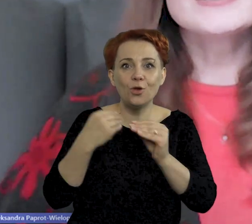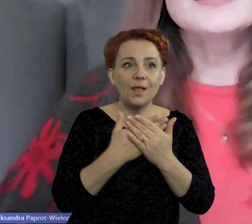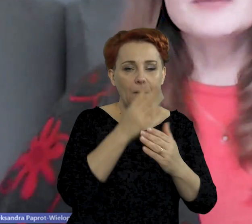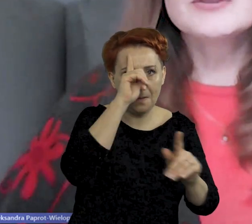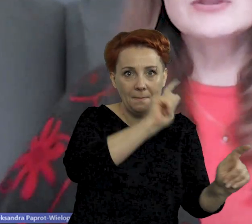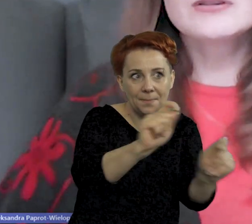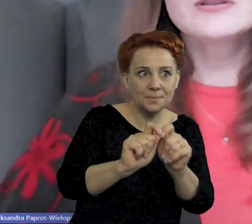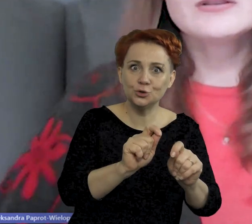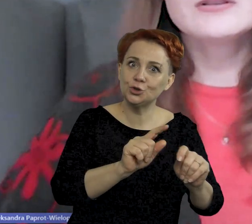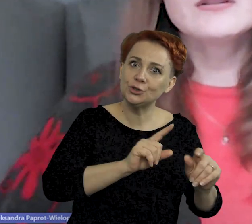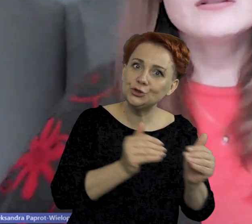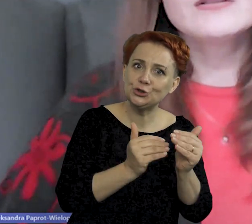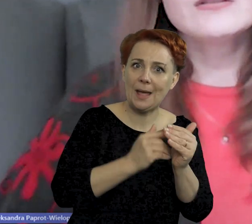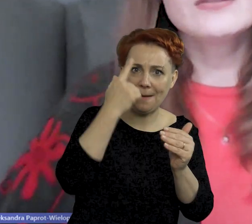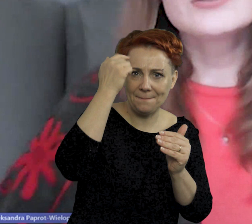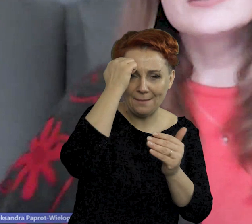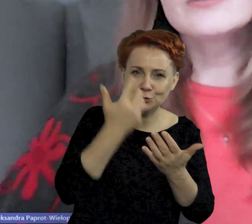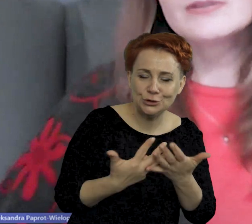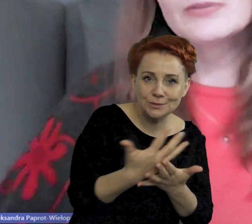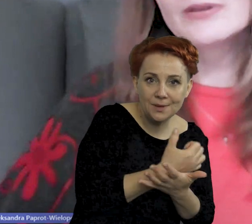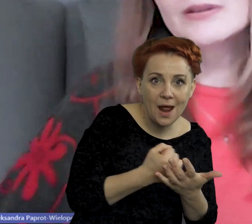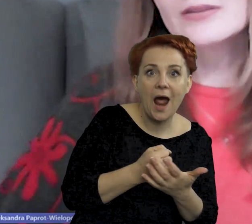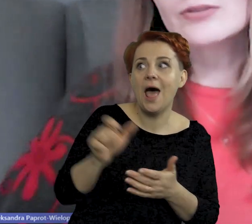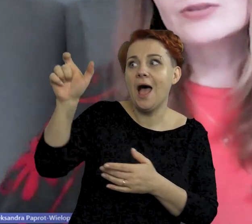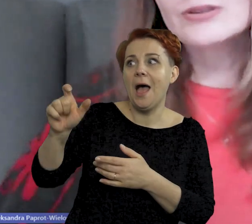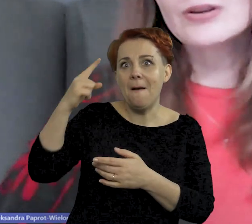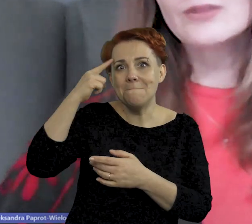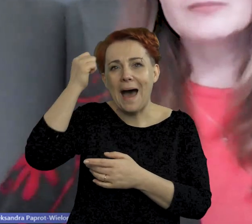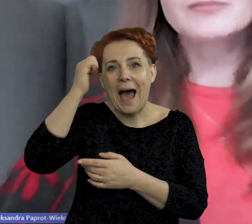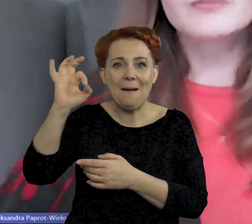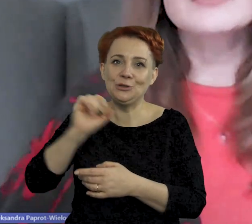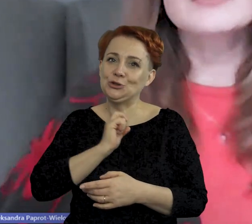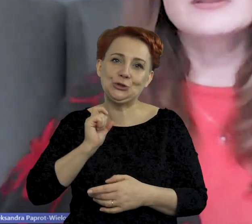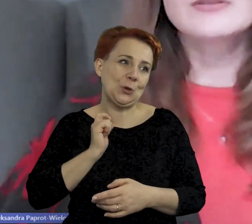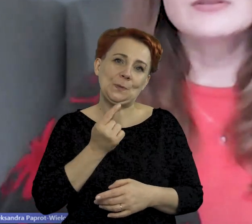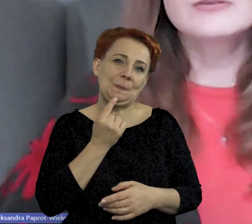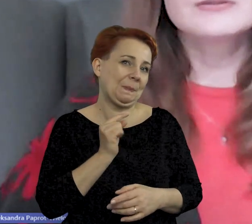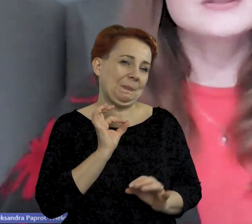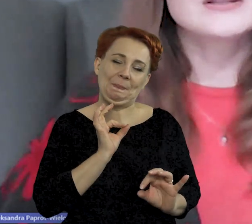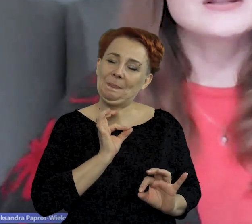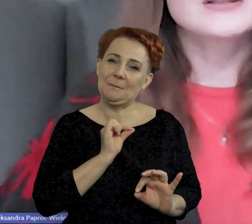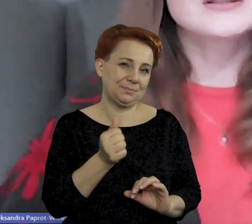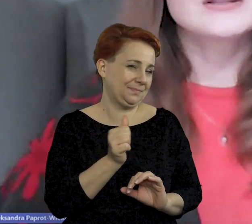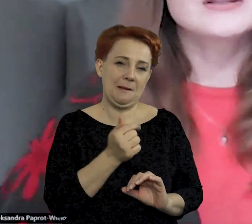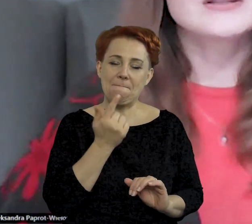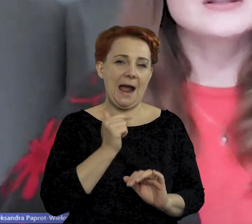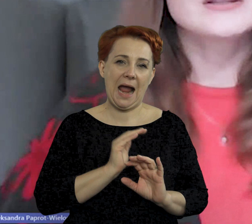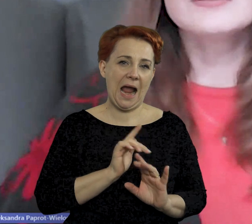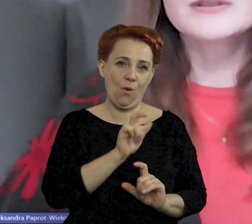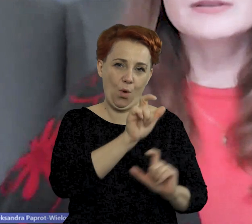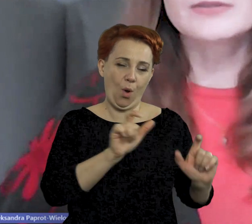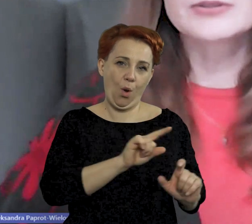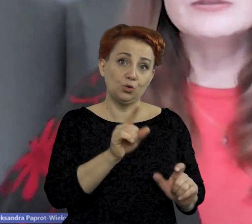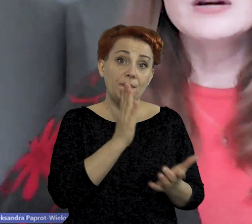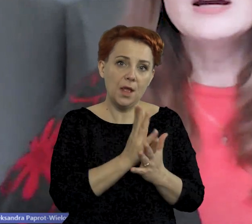to jednak pamięć o księdzu Łęce była taka dosyć znikoma, powiedzmy tylko związana